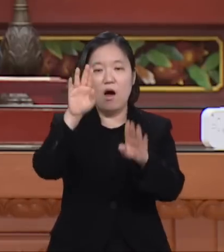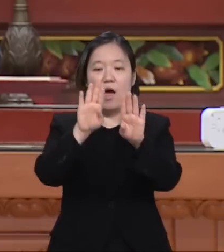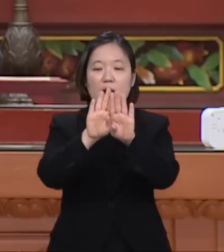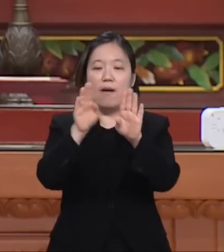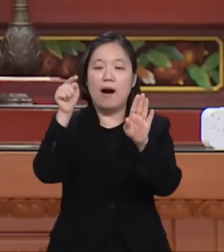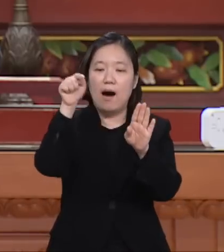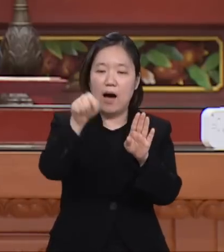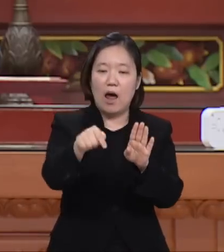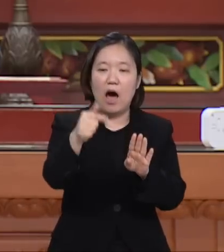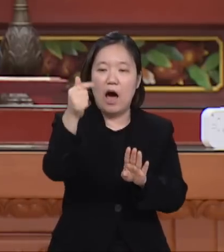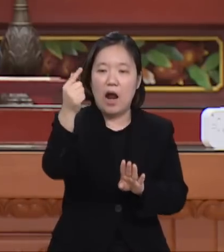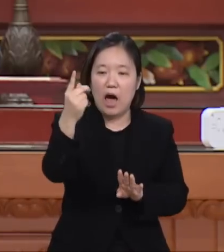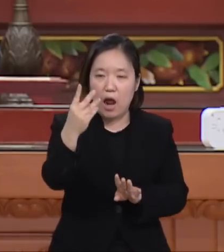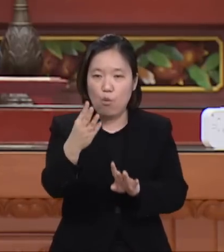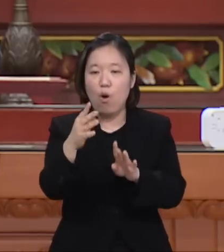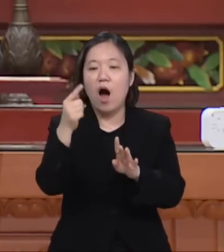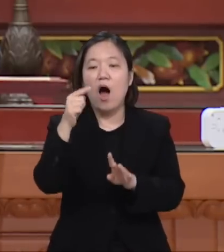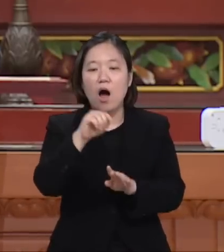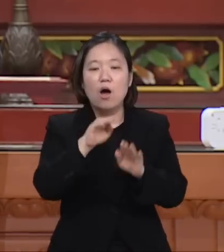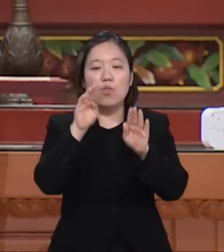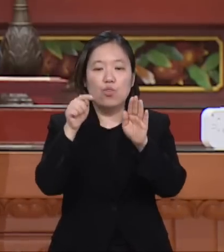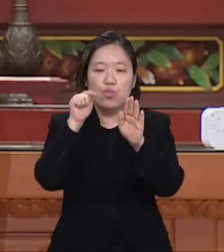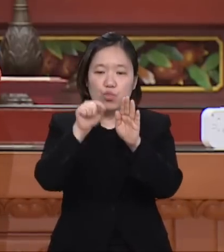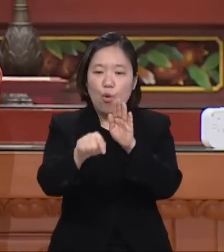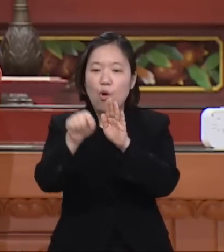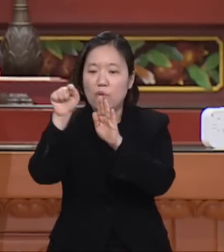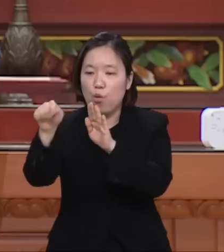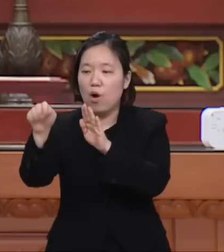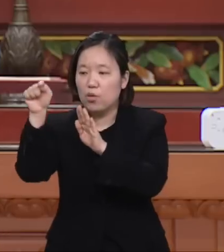이렇게 이제 통과하고 통과했는데 여기서